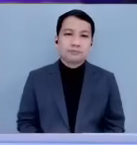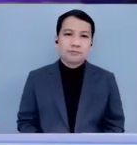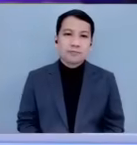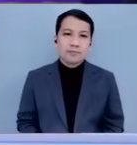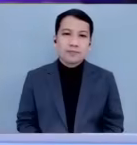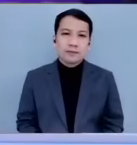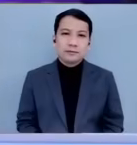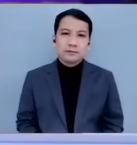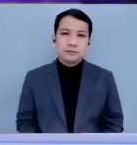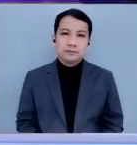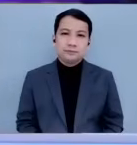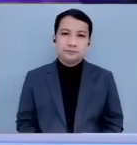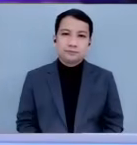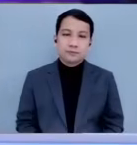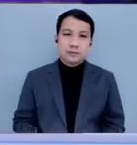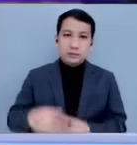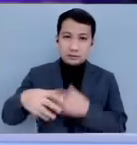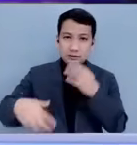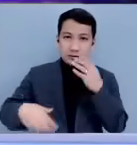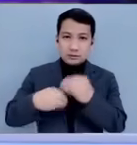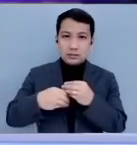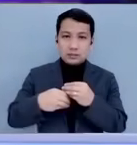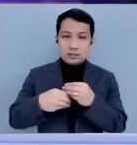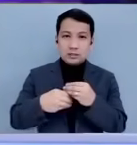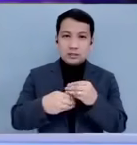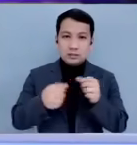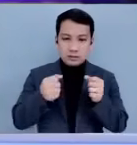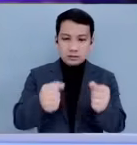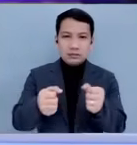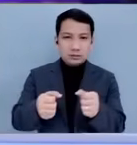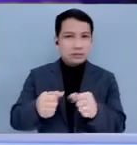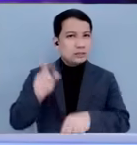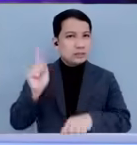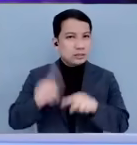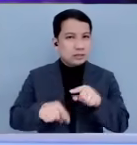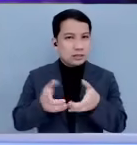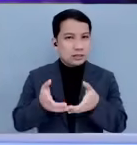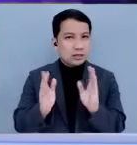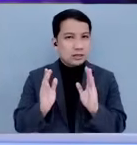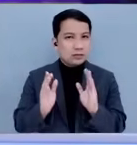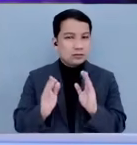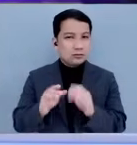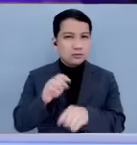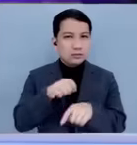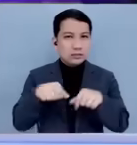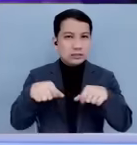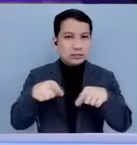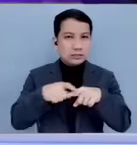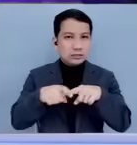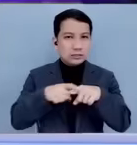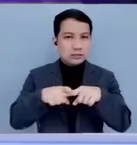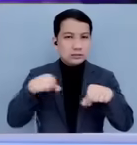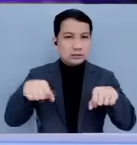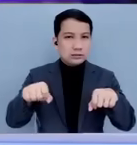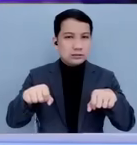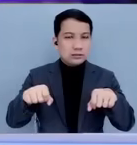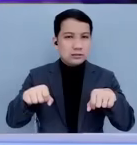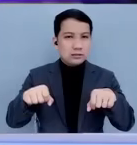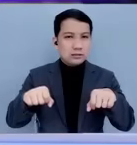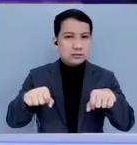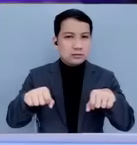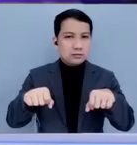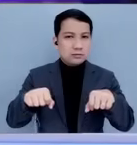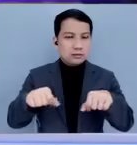Nadagdagan pa ang mga kalsada sa Metro Manila na hindi na pwedeng daanan ng mga e-bike. Ang LTO naman, inirekomenda na rin